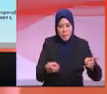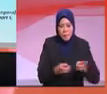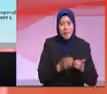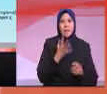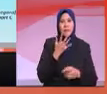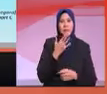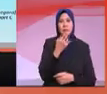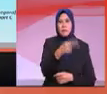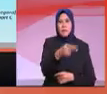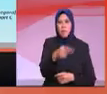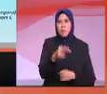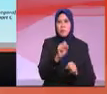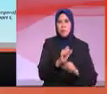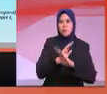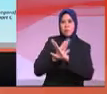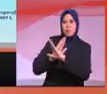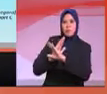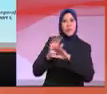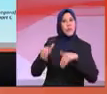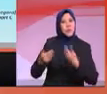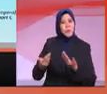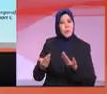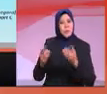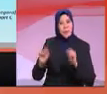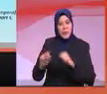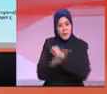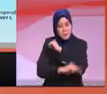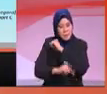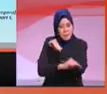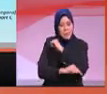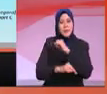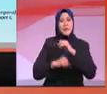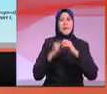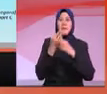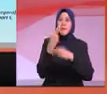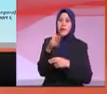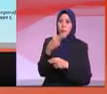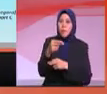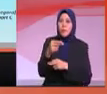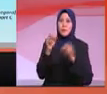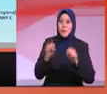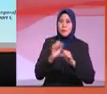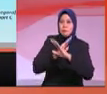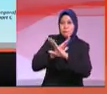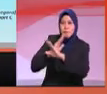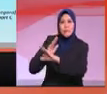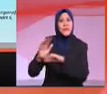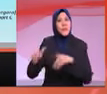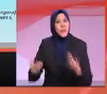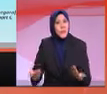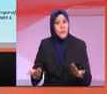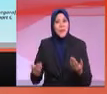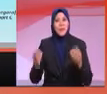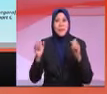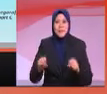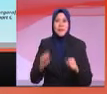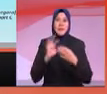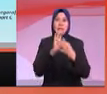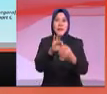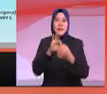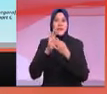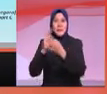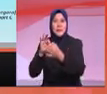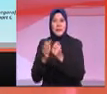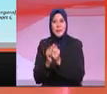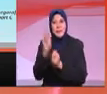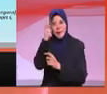hijau. Bagaimana kita boleh lindungi negeri-negeri yang hijau. Inilah kita kena lihat kerjasama